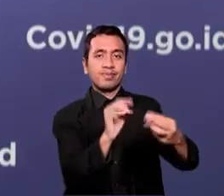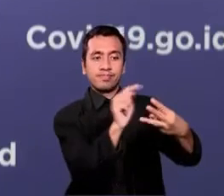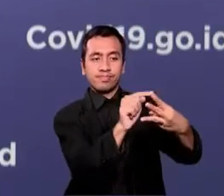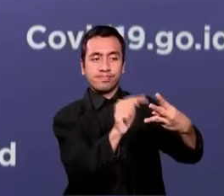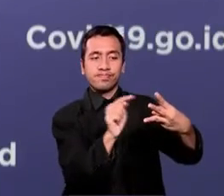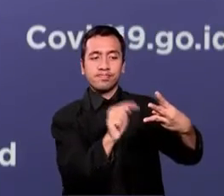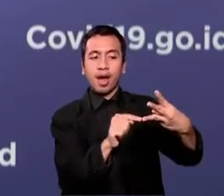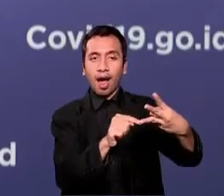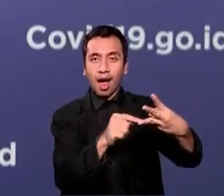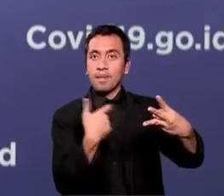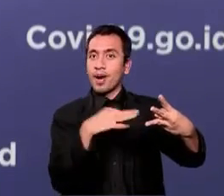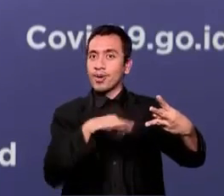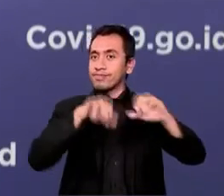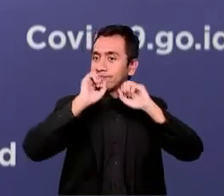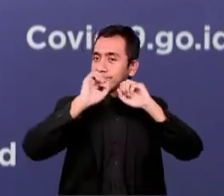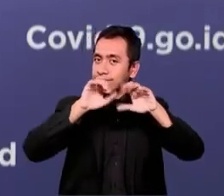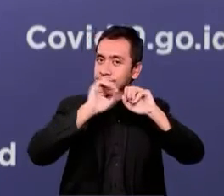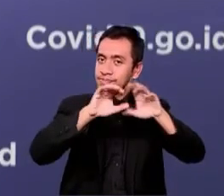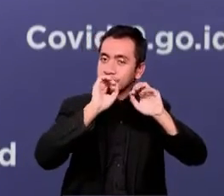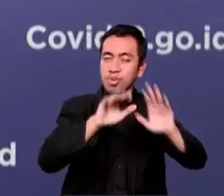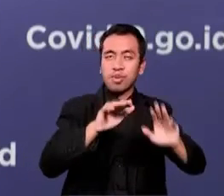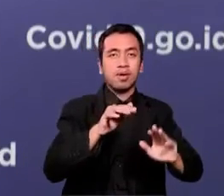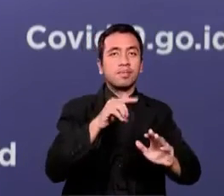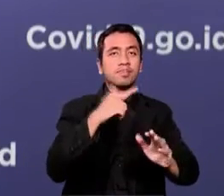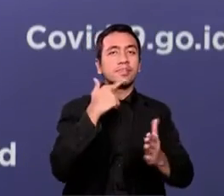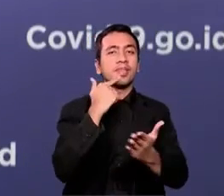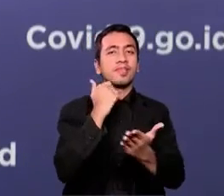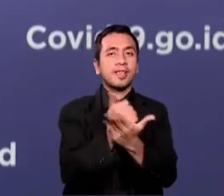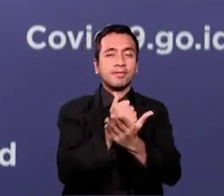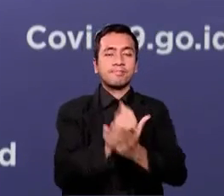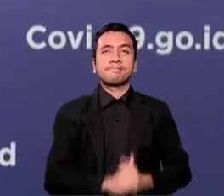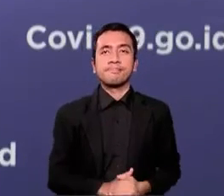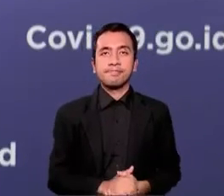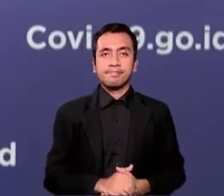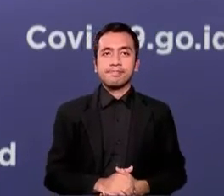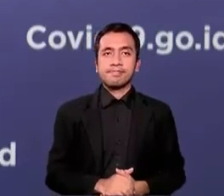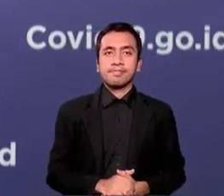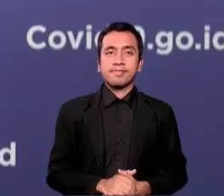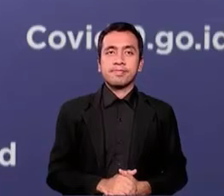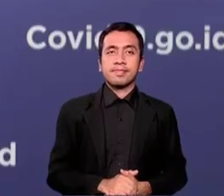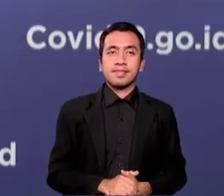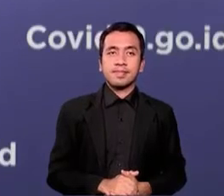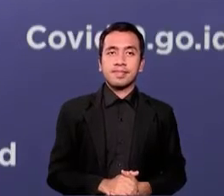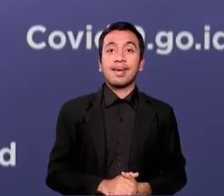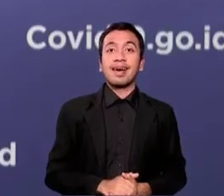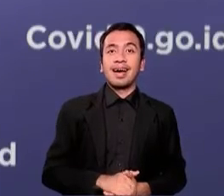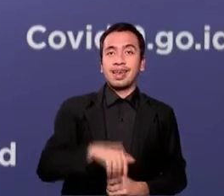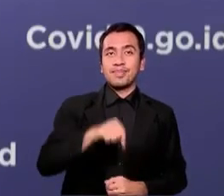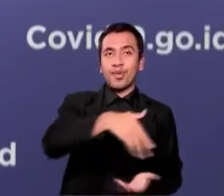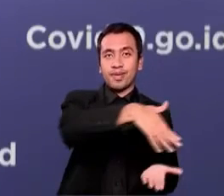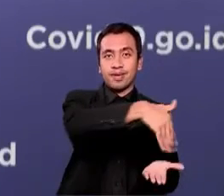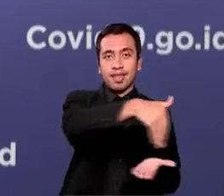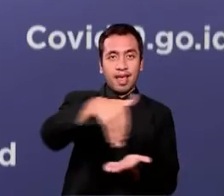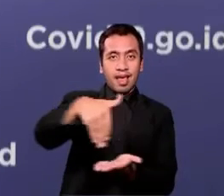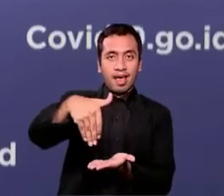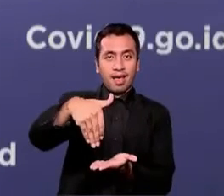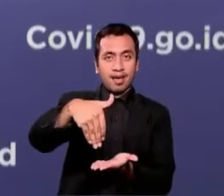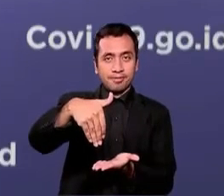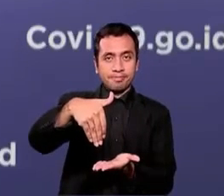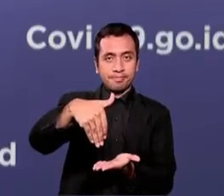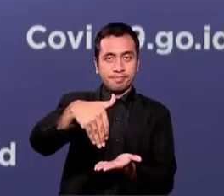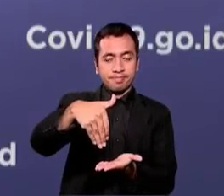kebiasaan yang baru ini sudah terserah hari ini kami akan melaporkan tentang kinerja data bidang kesehatan